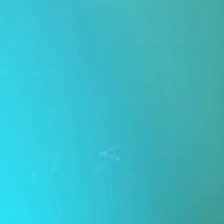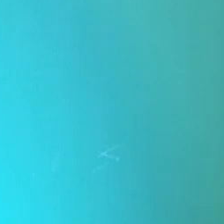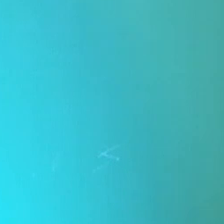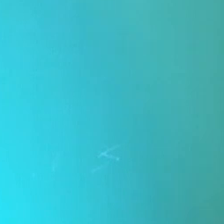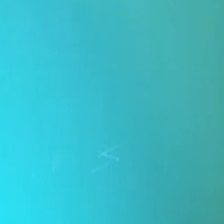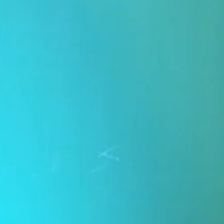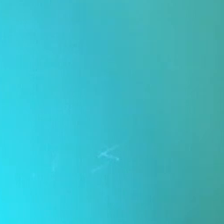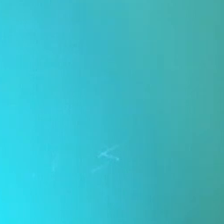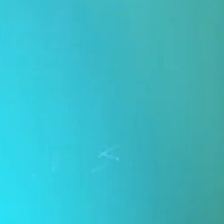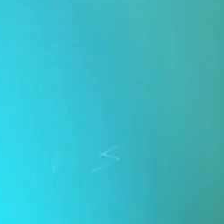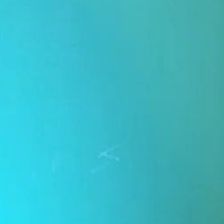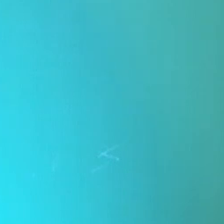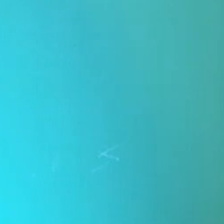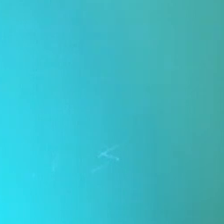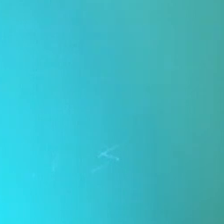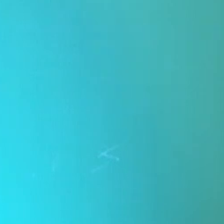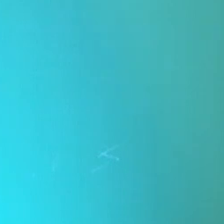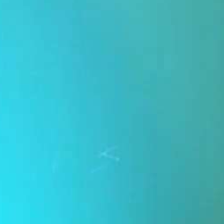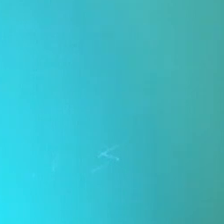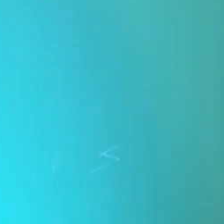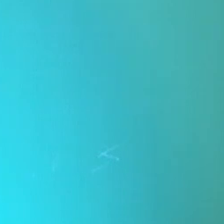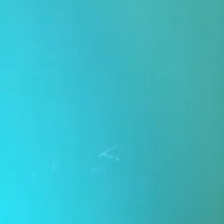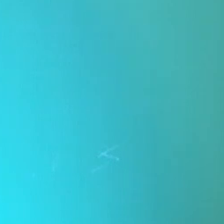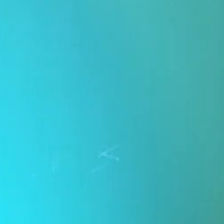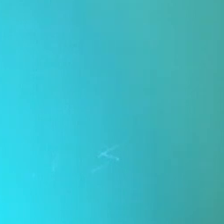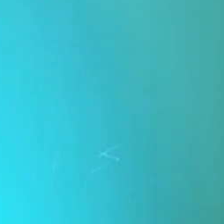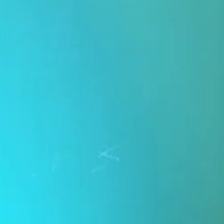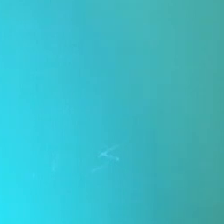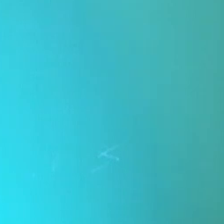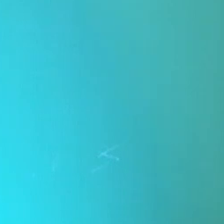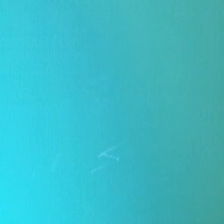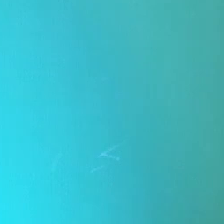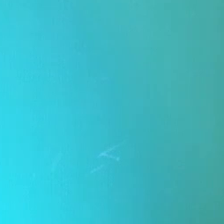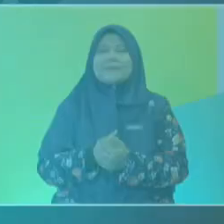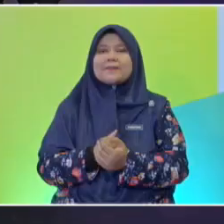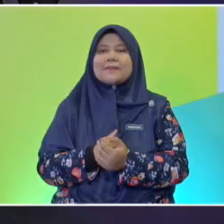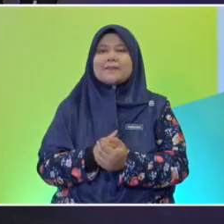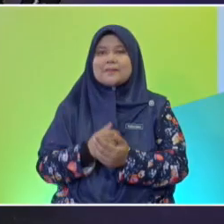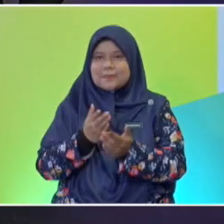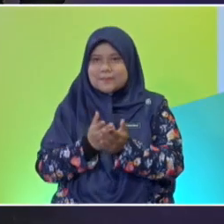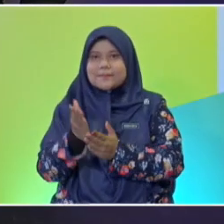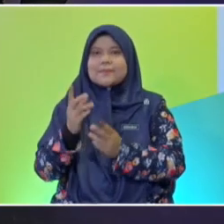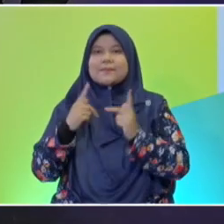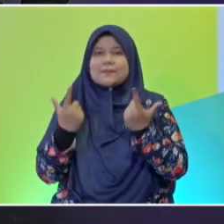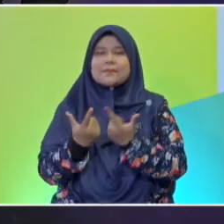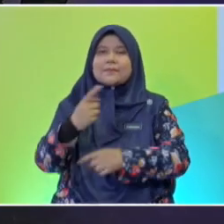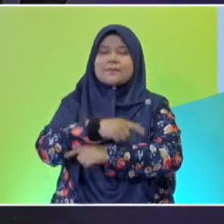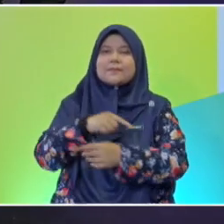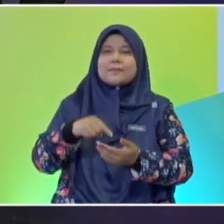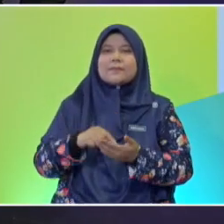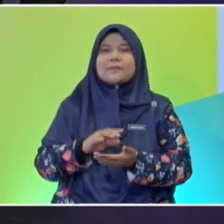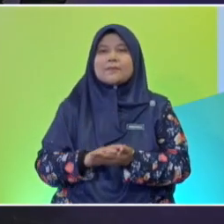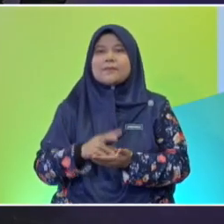gusida apa kabar Oke baiklah Cikgu sebelum Diteruskan dengan jelas kita hari ini bukan kita